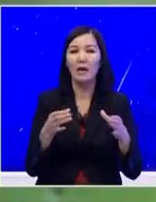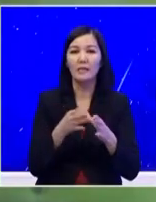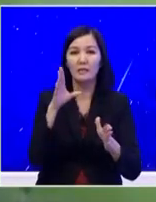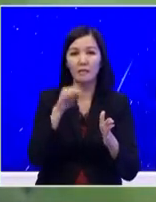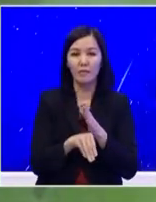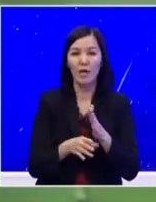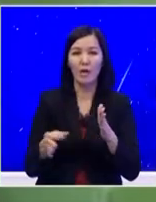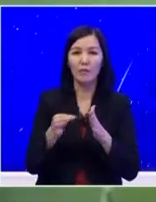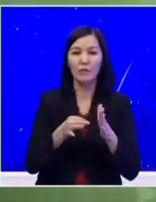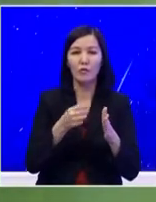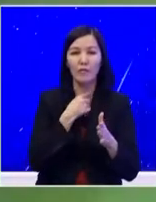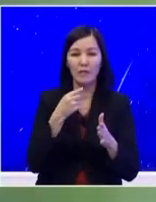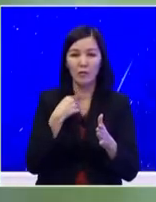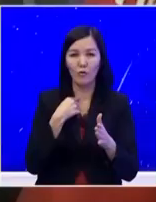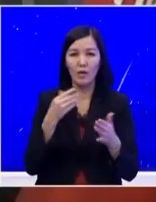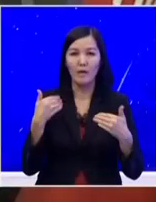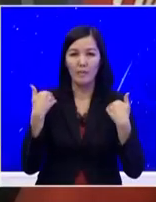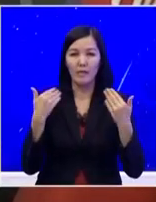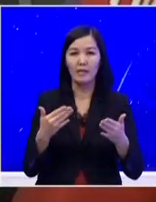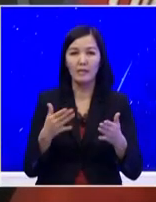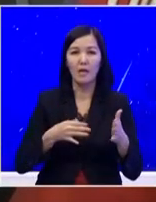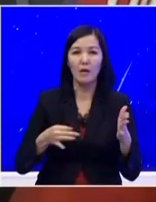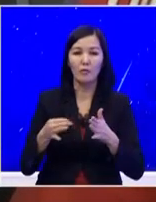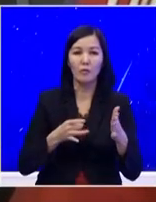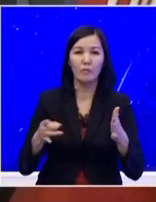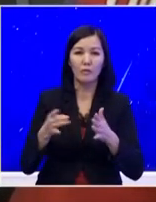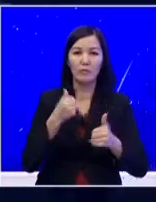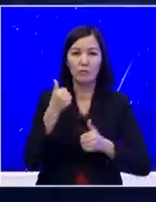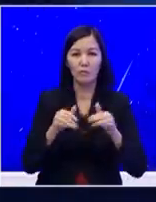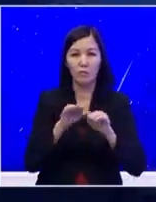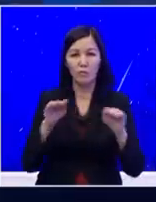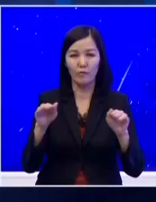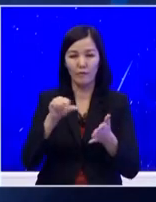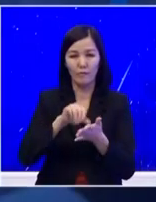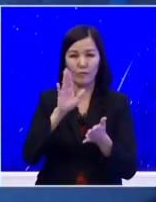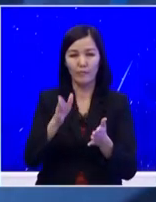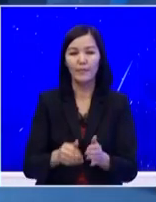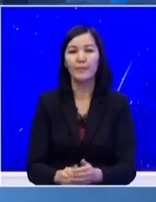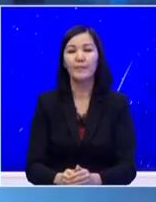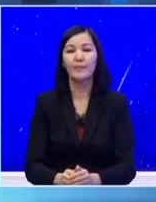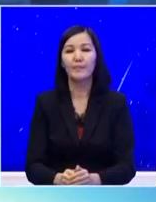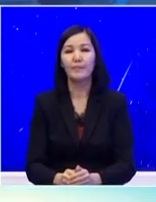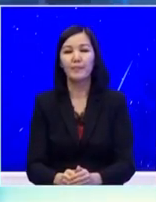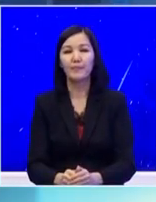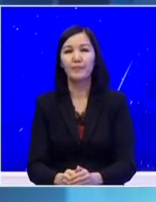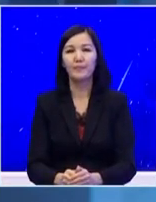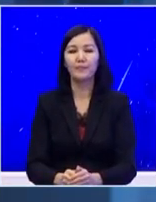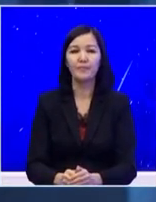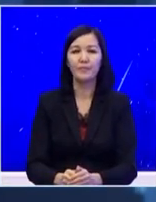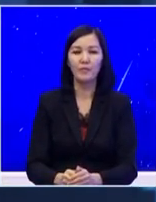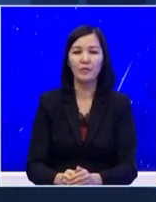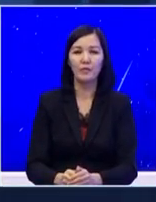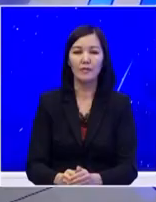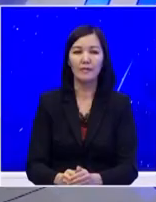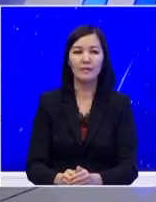сборной областного центра. Они будут представлять Талдыкурган на областном и республиканском уровнях. Елеман Раймбеков, Жархан Шантаев, Жаслан Шенгенджи, телеканал ЖТСУ.